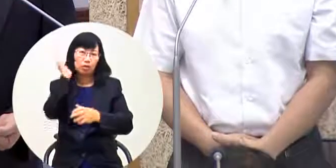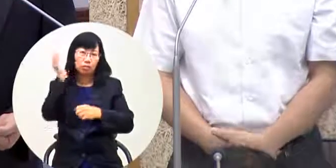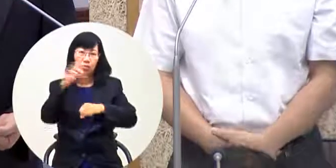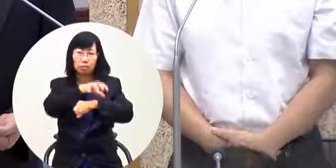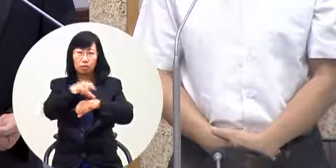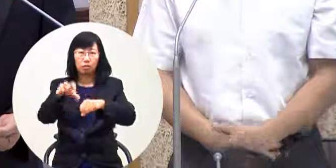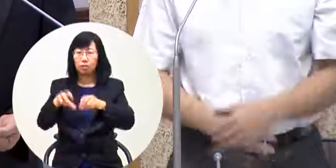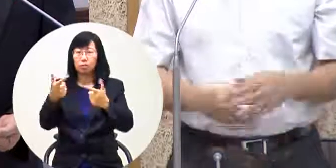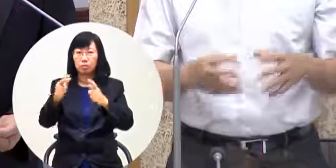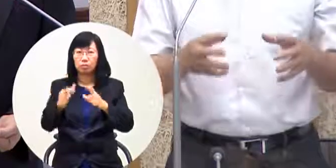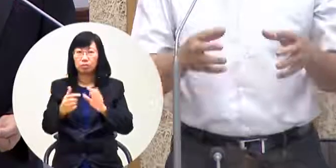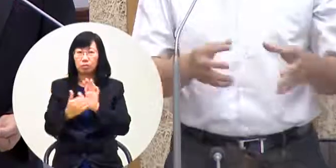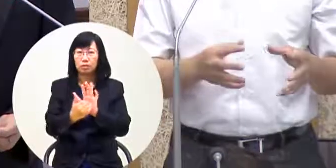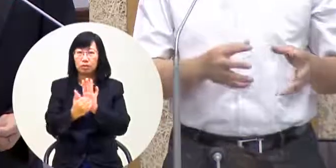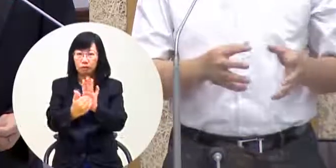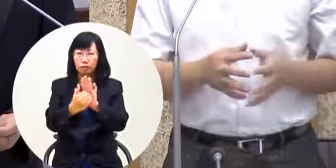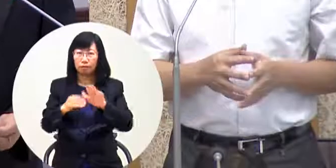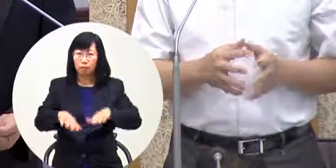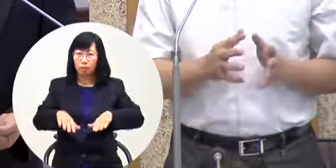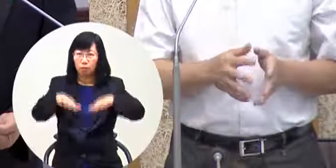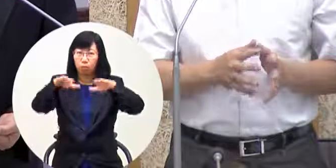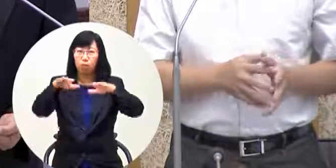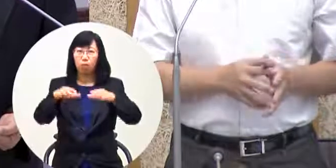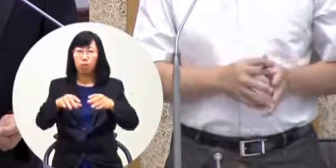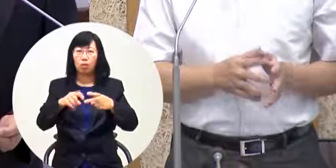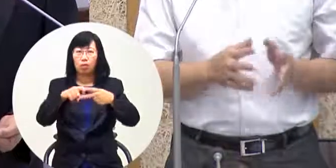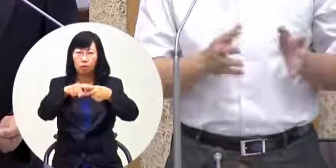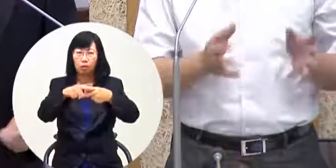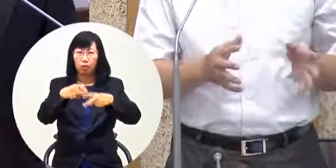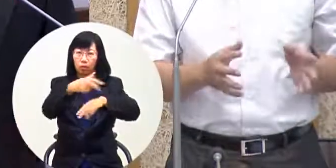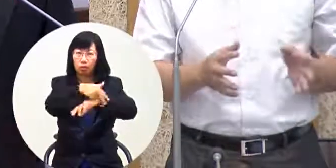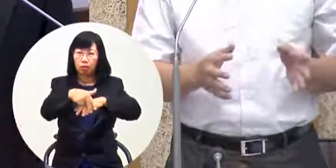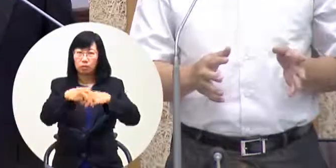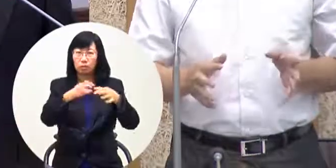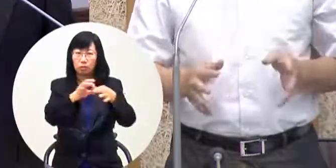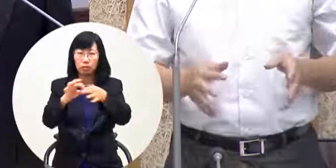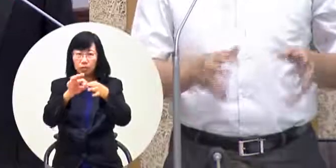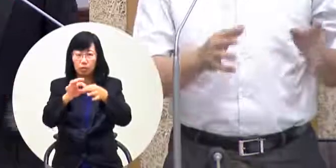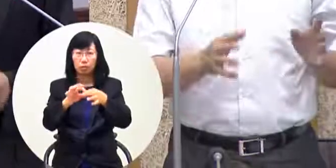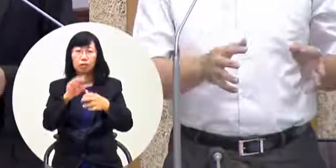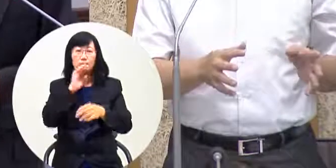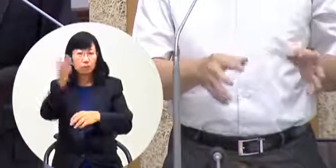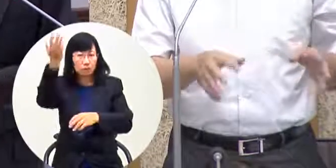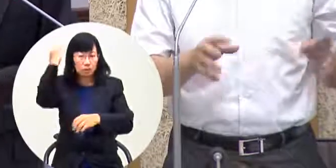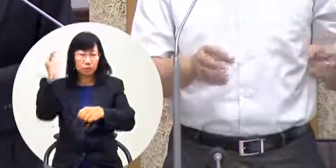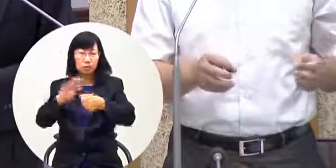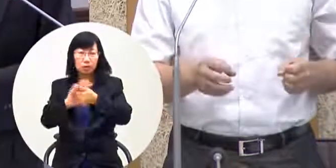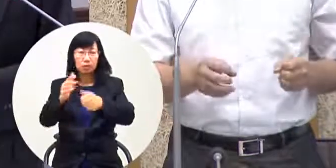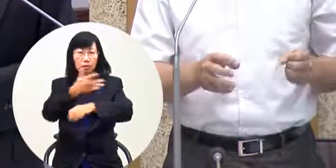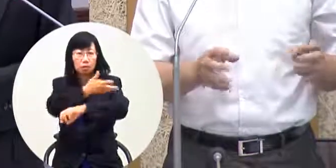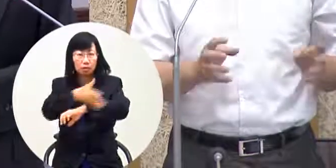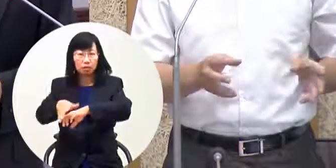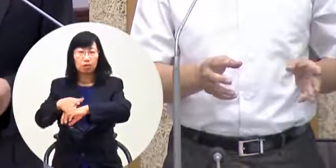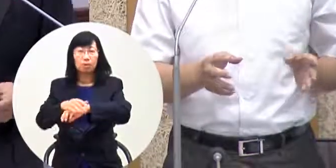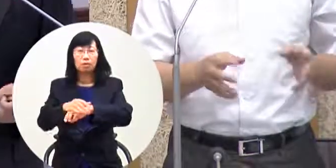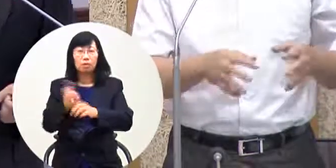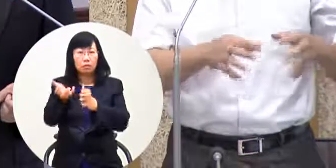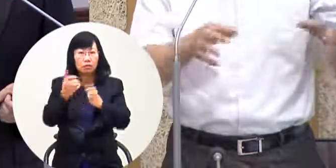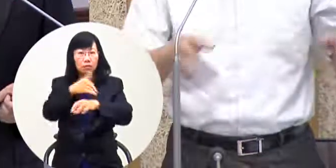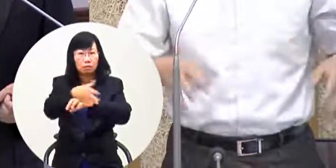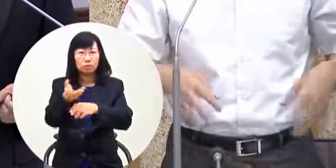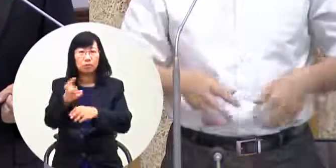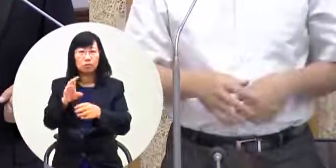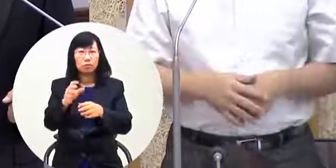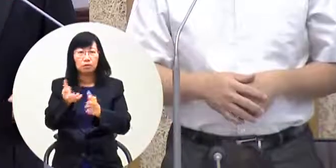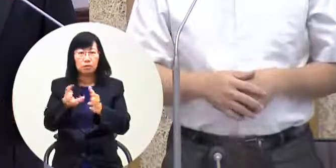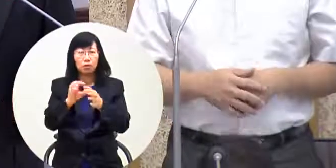的工程，就是说过去我们在像爱河、前镇河一些护岸，然后它整个护岸是过去老旧护岸，但是我们这次是做整